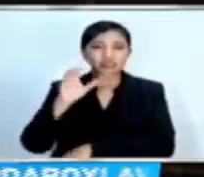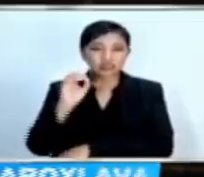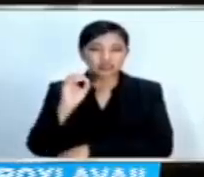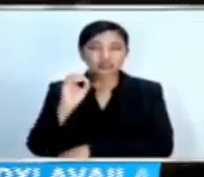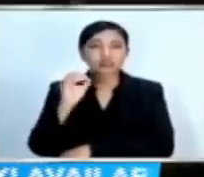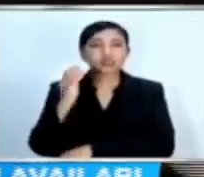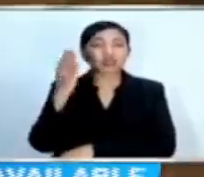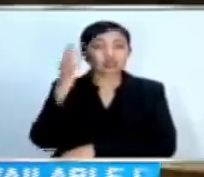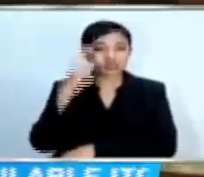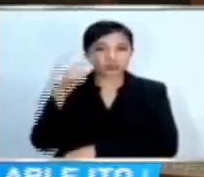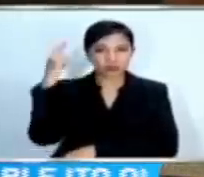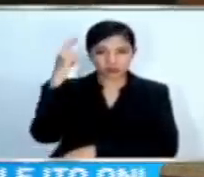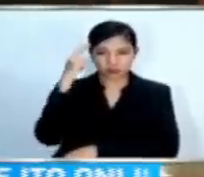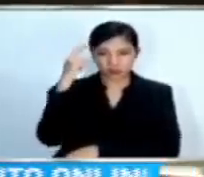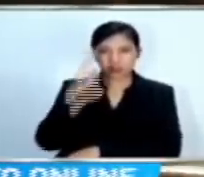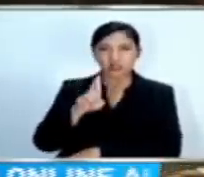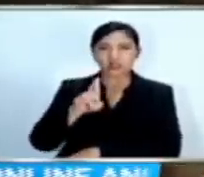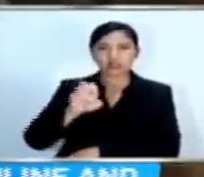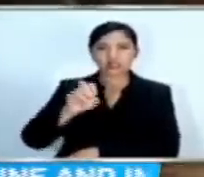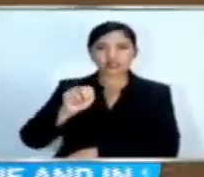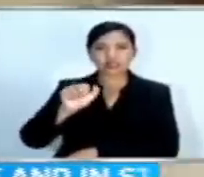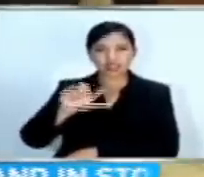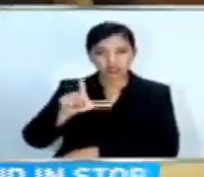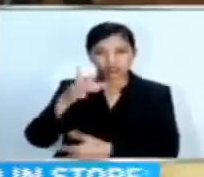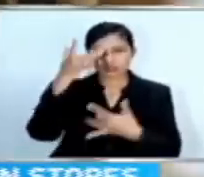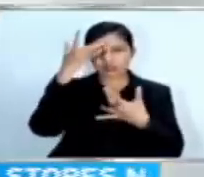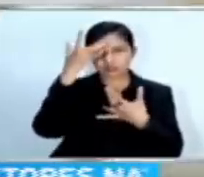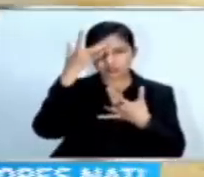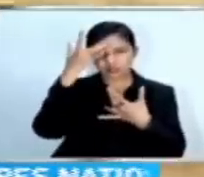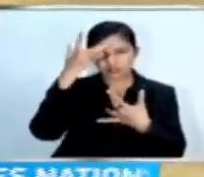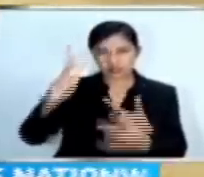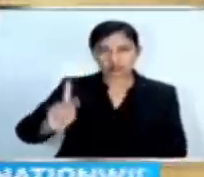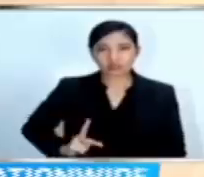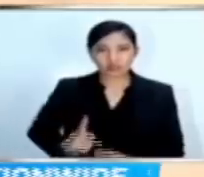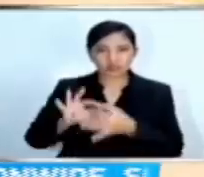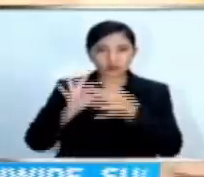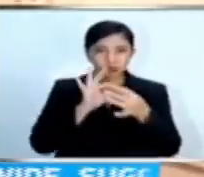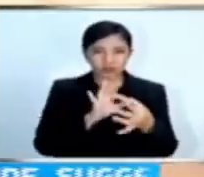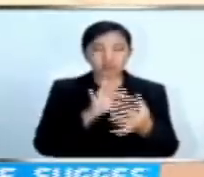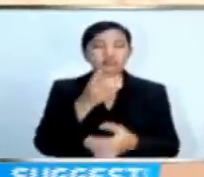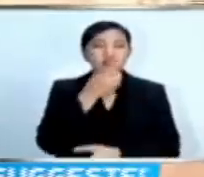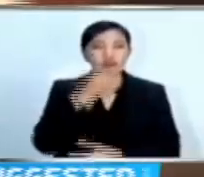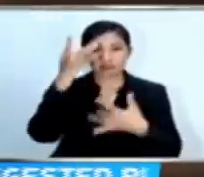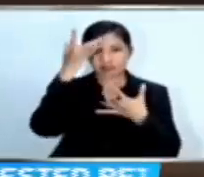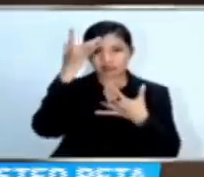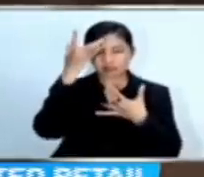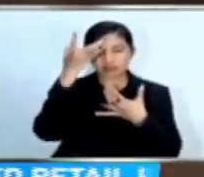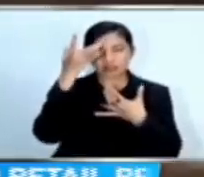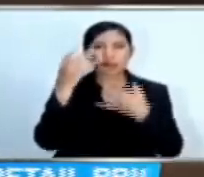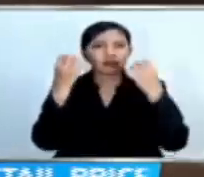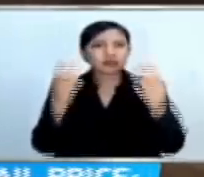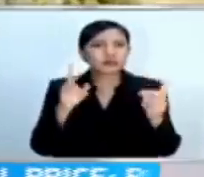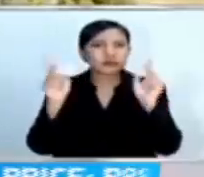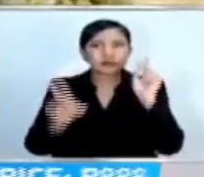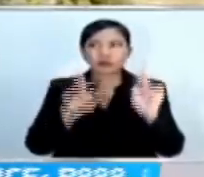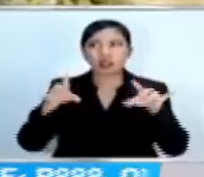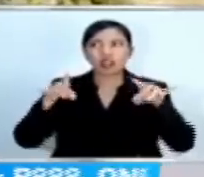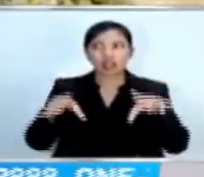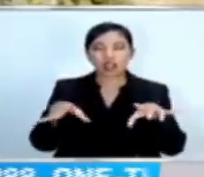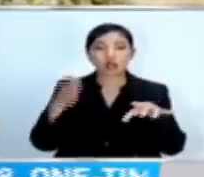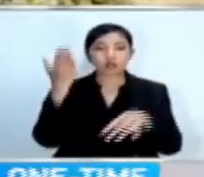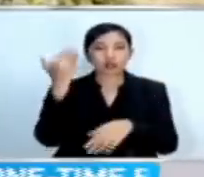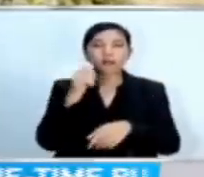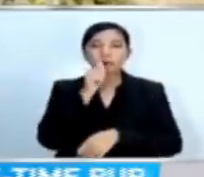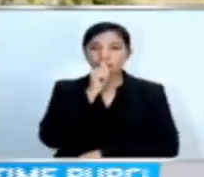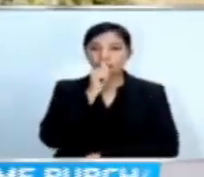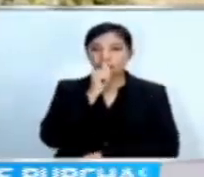to diabetes. Maraming nabigla, lalo tahimik ang dating Pangulo sa lagay ng kanyang kalusugan nitong mga nakaraang buwan. Bagamat